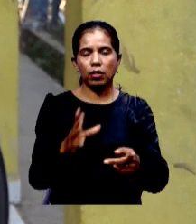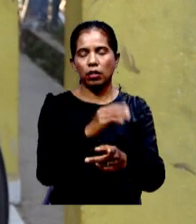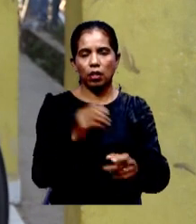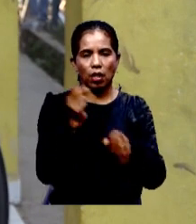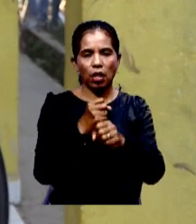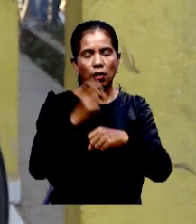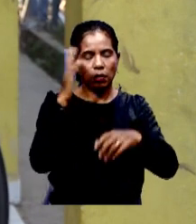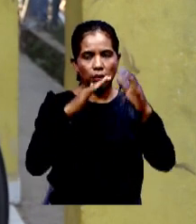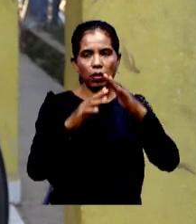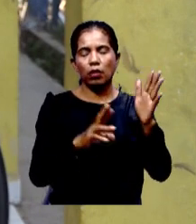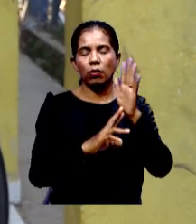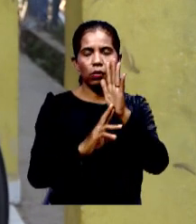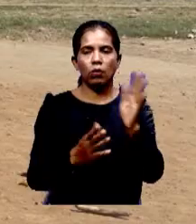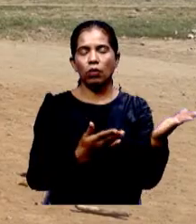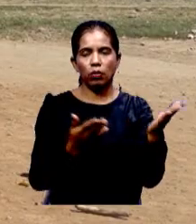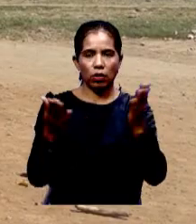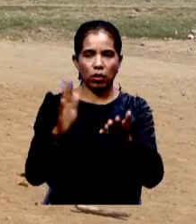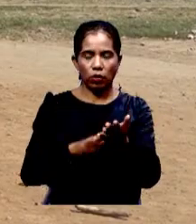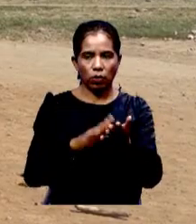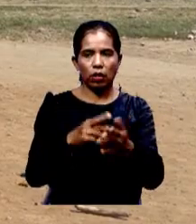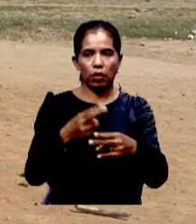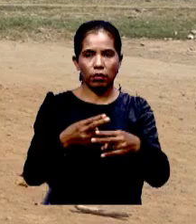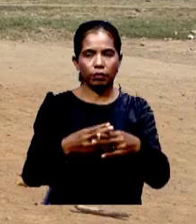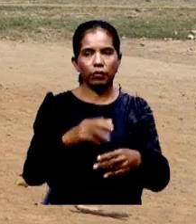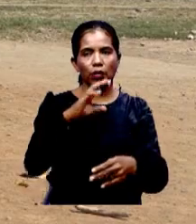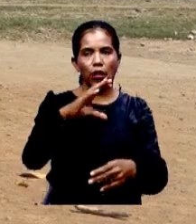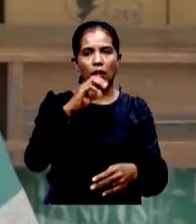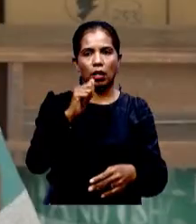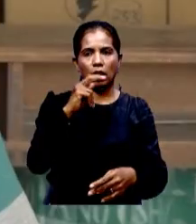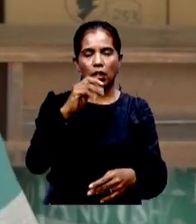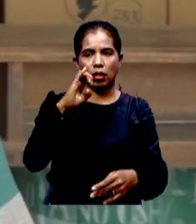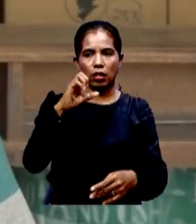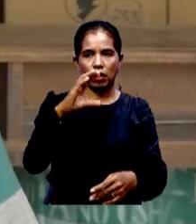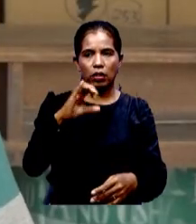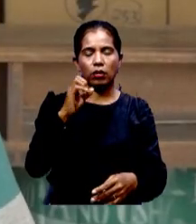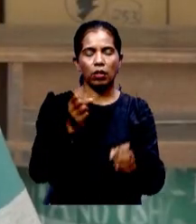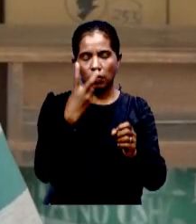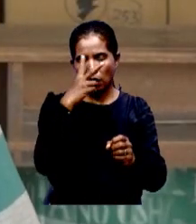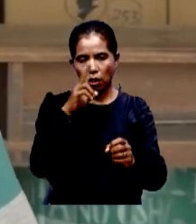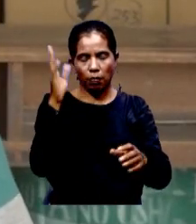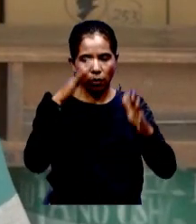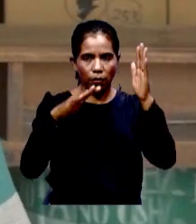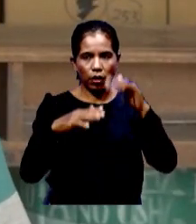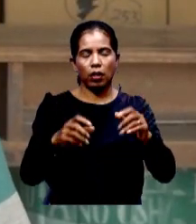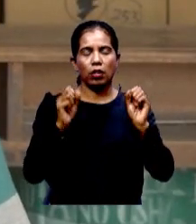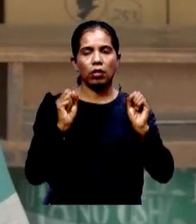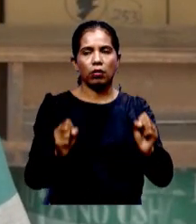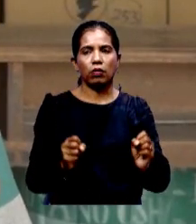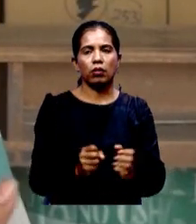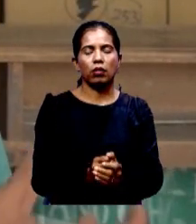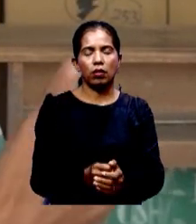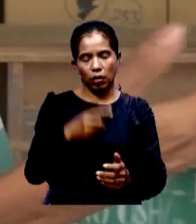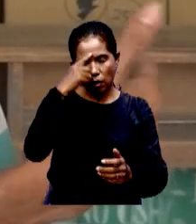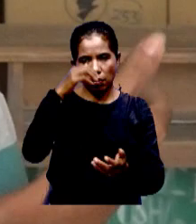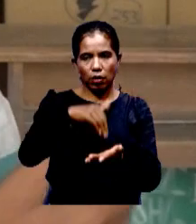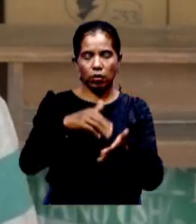orang represent sekolah nih nara nanti baik. Kanisius elu husu ba parte segurança atu bele hare problema nih, orang resolve tambah